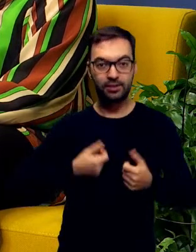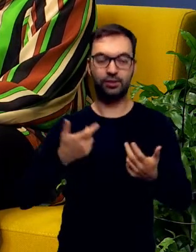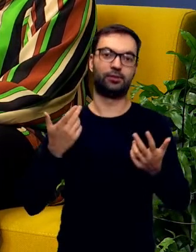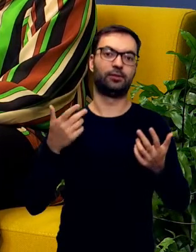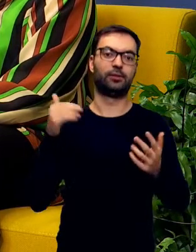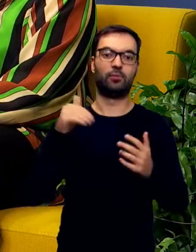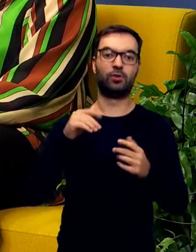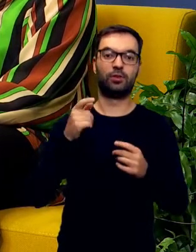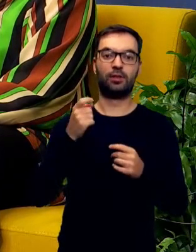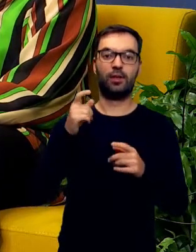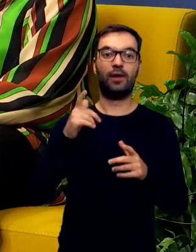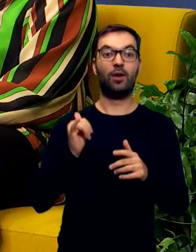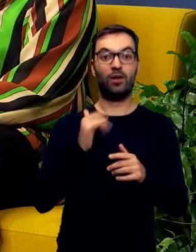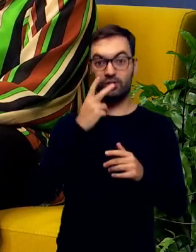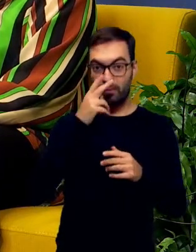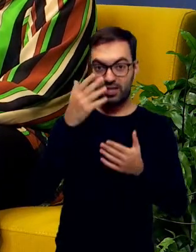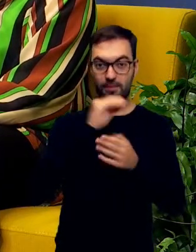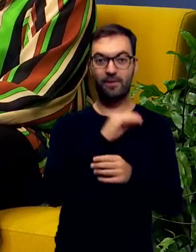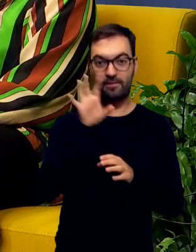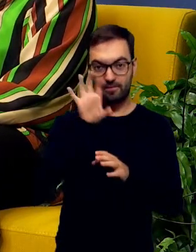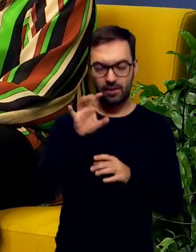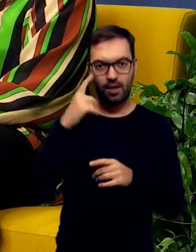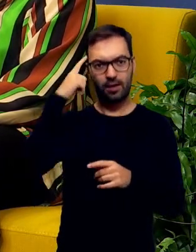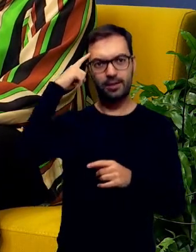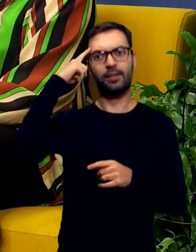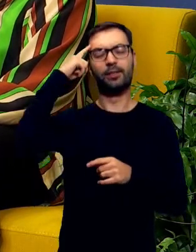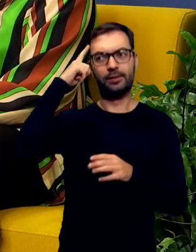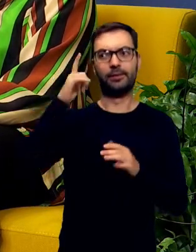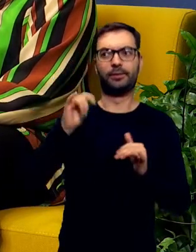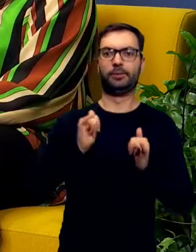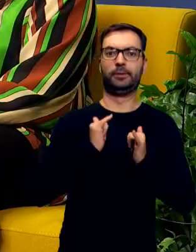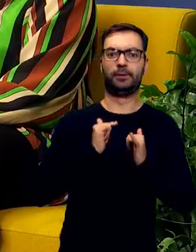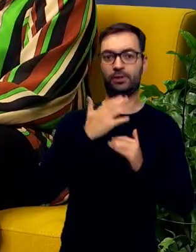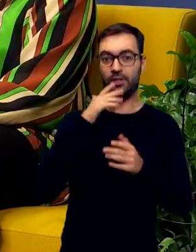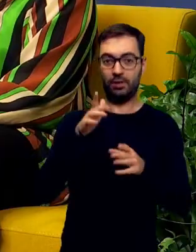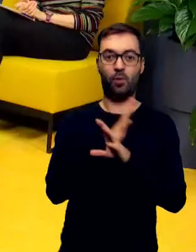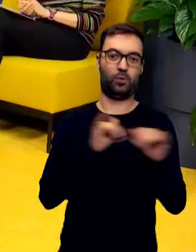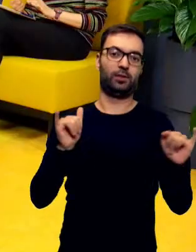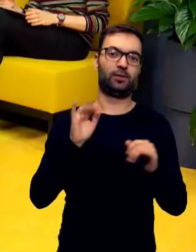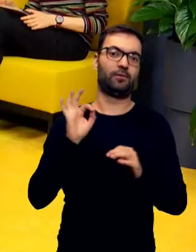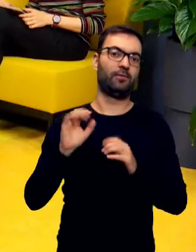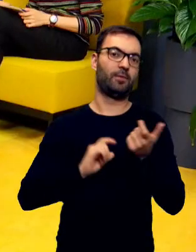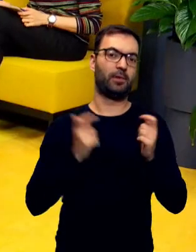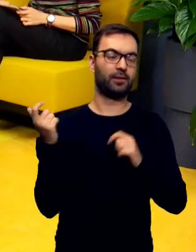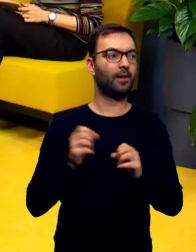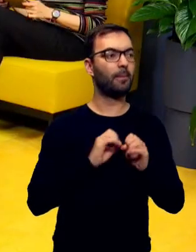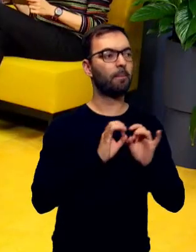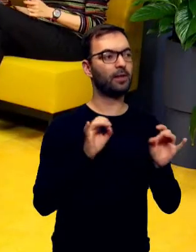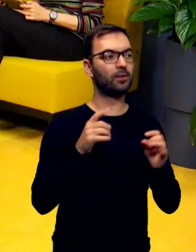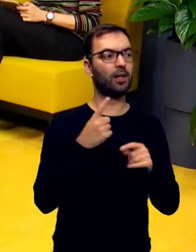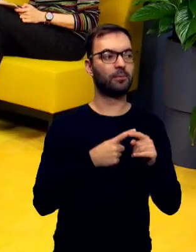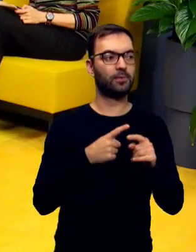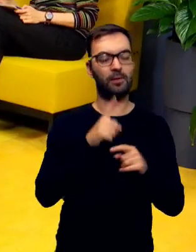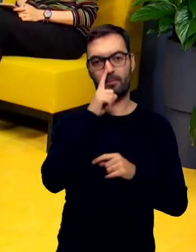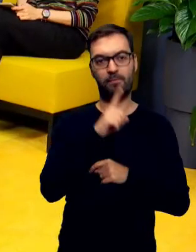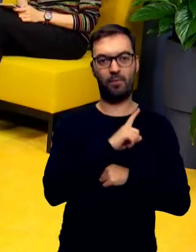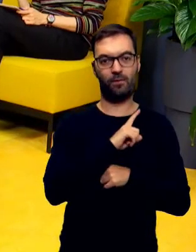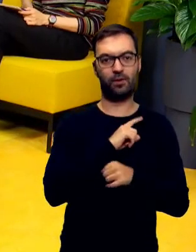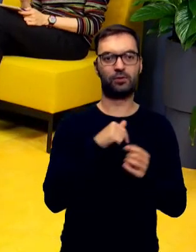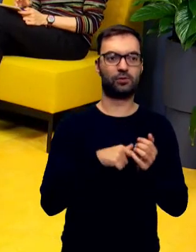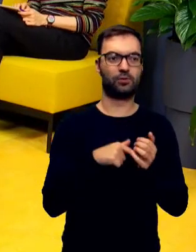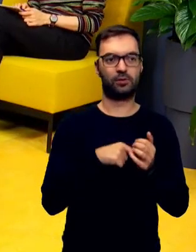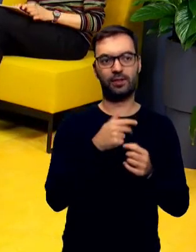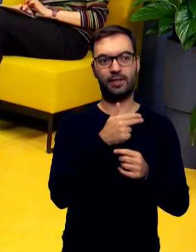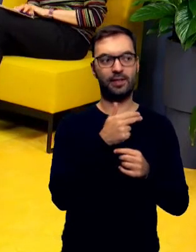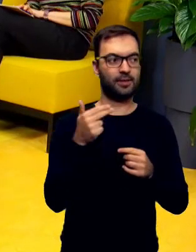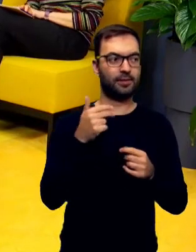który może się chwilę zastanowi i może to akurat zapobiegnie jego wypadkowi. Mhm. Walor pedagogiczny albo walor profilaktyczny to jest chyba